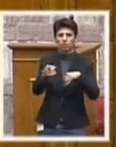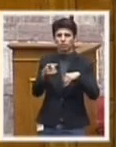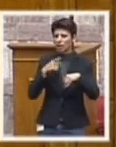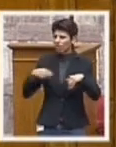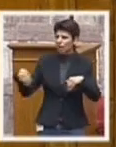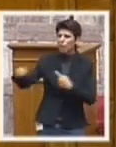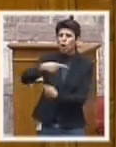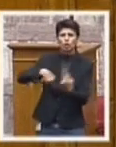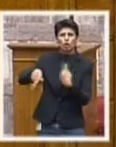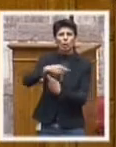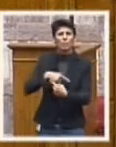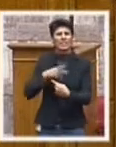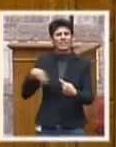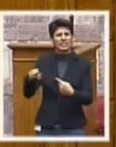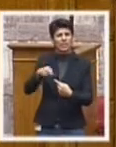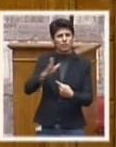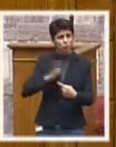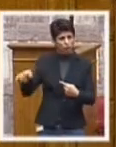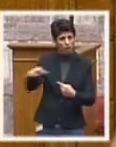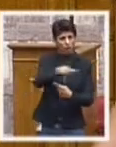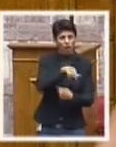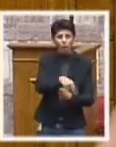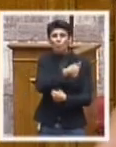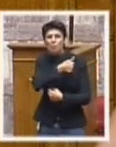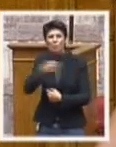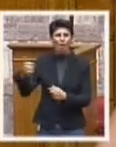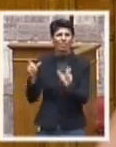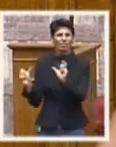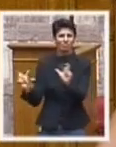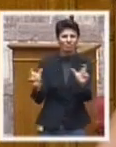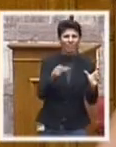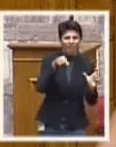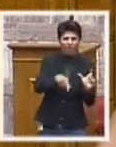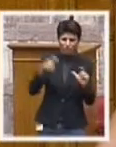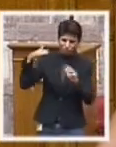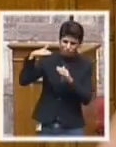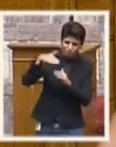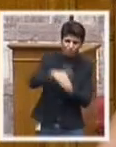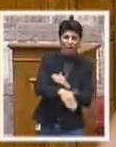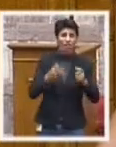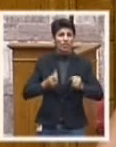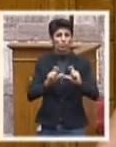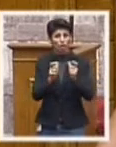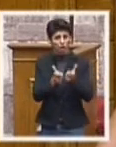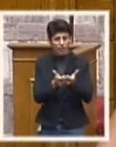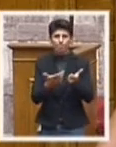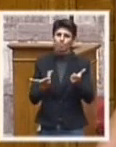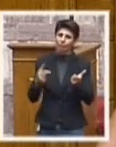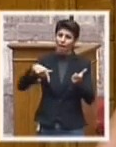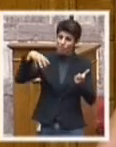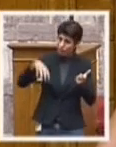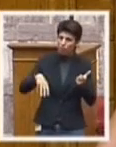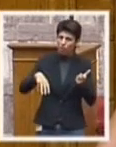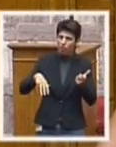διαπροσωπικών σχέσεων μεταξύ των ανθρώπων, αποτελούν τη μόνια σπίδα ενάντια σε αυτή τη διάβρωση. Ο θεσμός της οικογένειας όμως, αυτή την